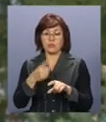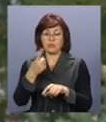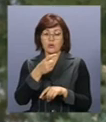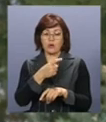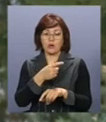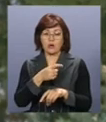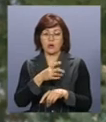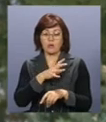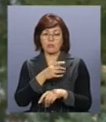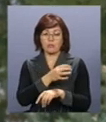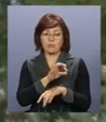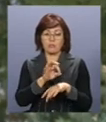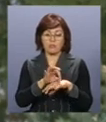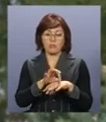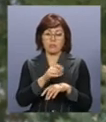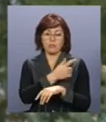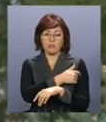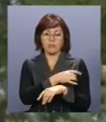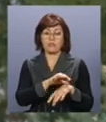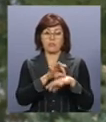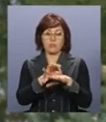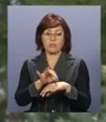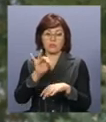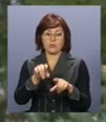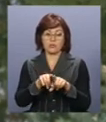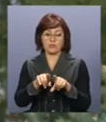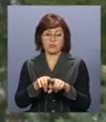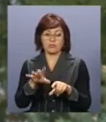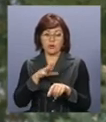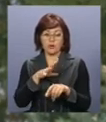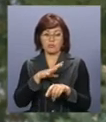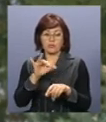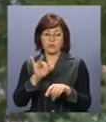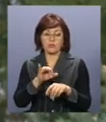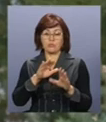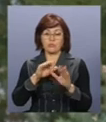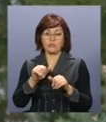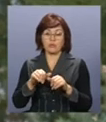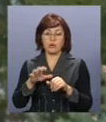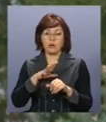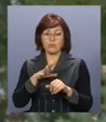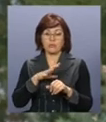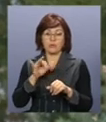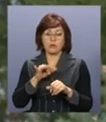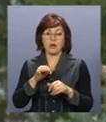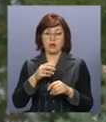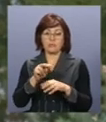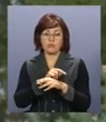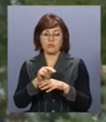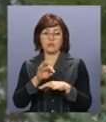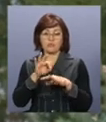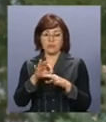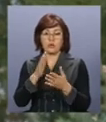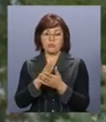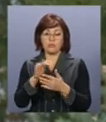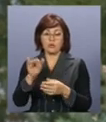орталық қалалық клиникалық ауруханасына жеткізіліп, ол жерде қабылдау бөлімінде тексерілгеннен кейін қазіргі таңда сынарлық ем қабылдап жатыр. Одан